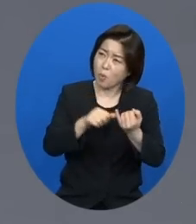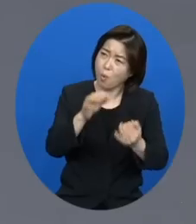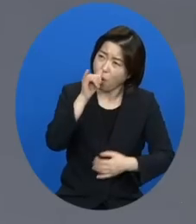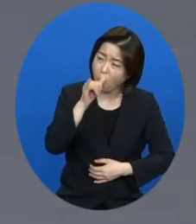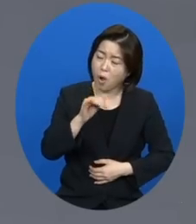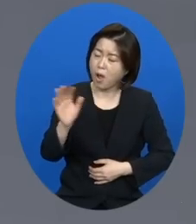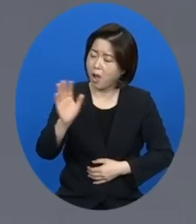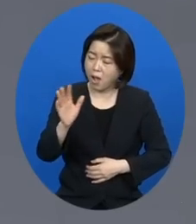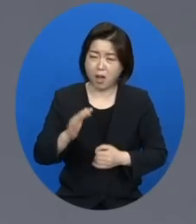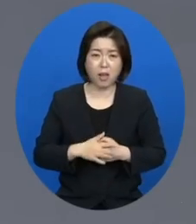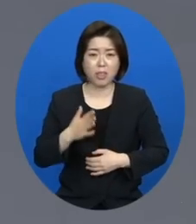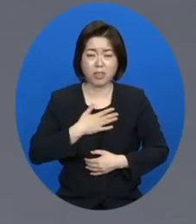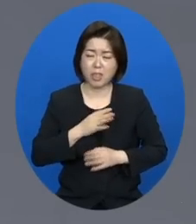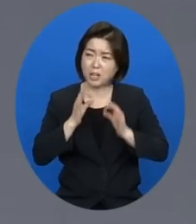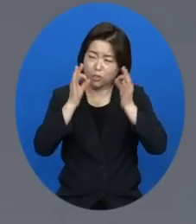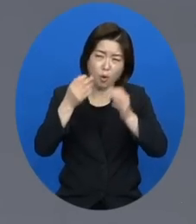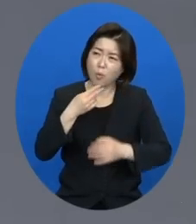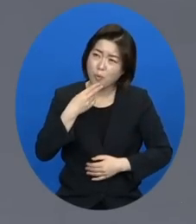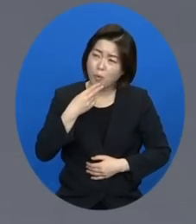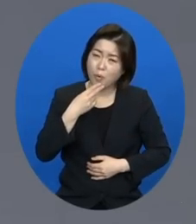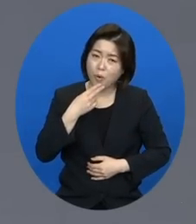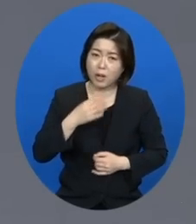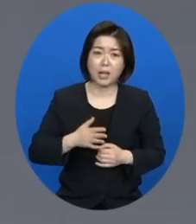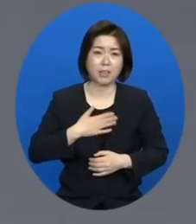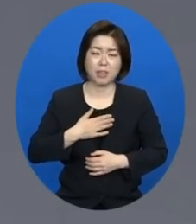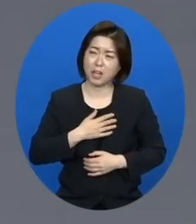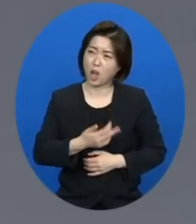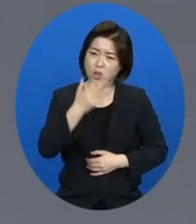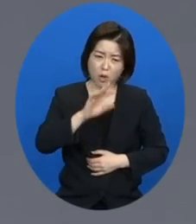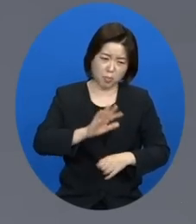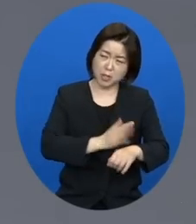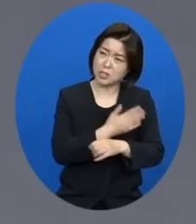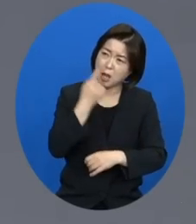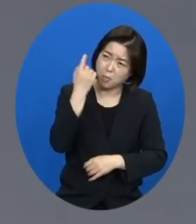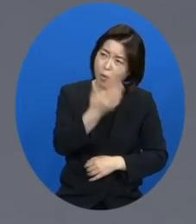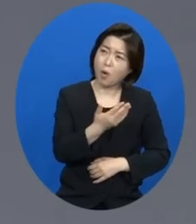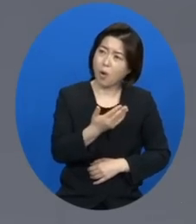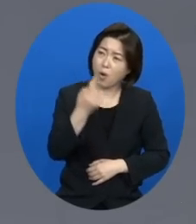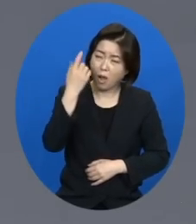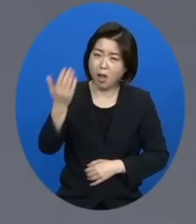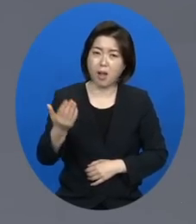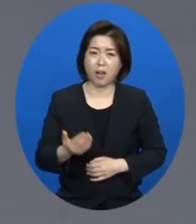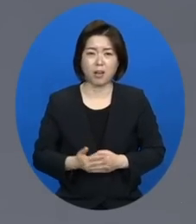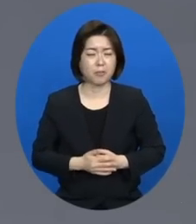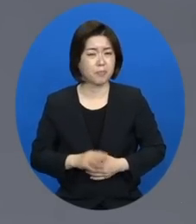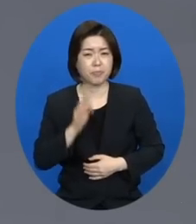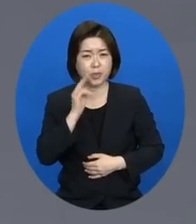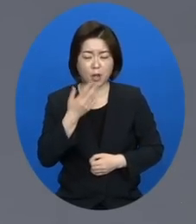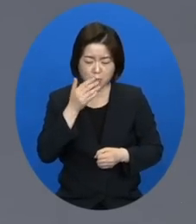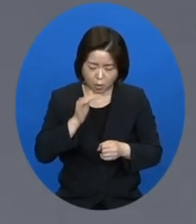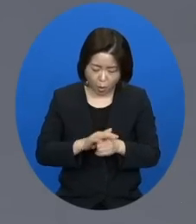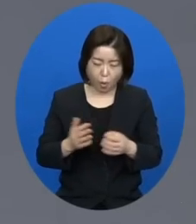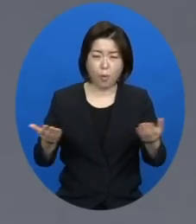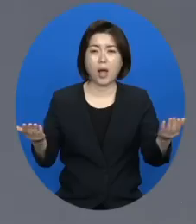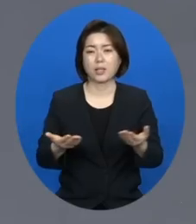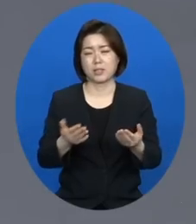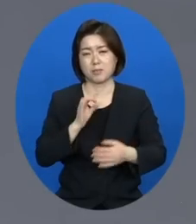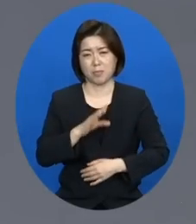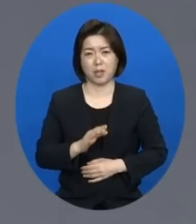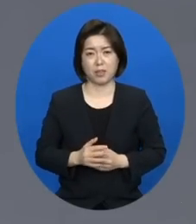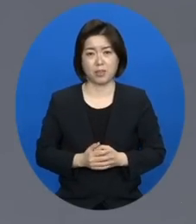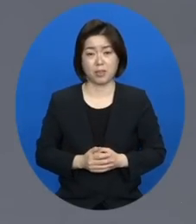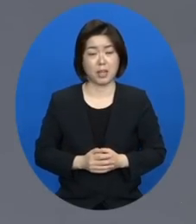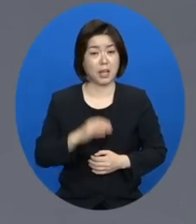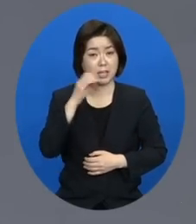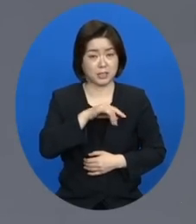했습니까? 제가 뭐 불성실하게 일을 했습니까? 제가 형들에게 뭐 잘못한 일을 한 적이 있습니까? 너무 억울한 일들 뿐인 것이죠.